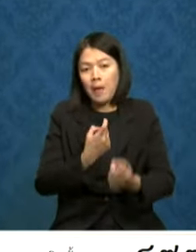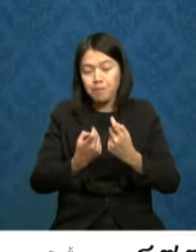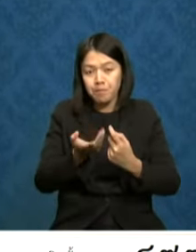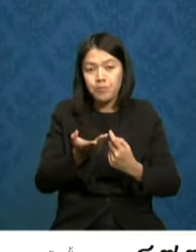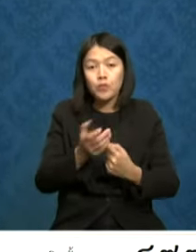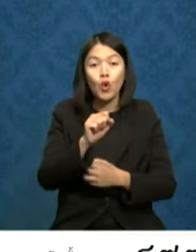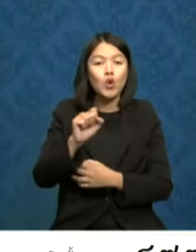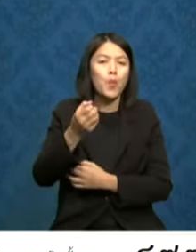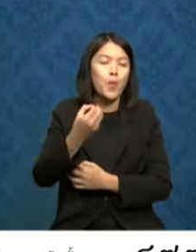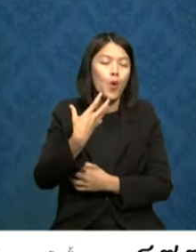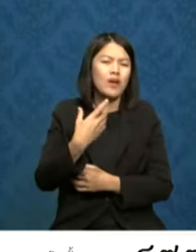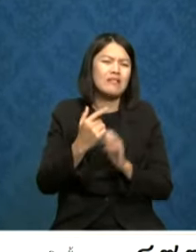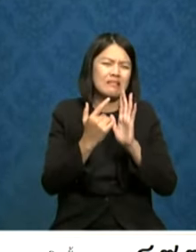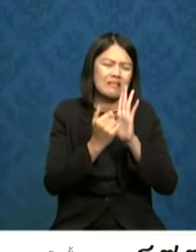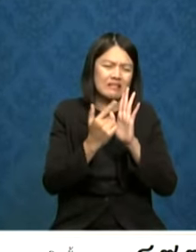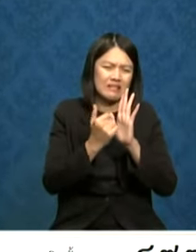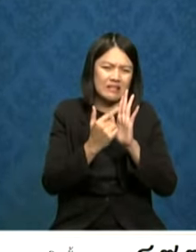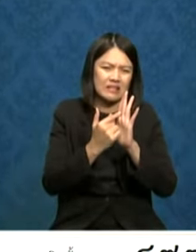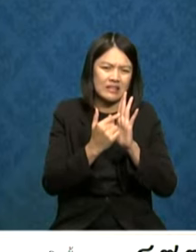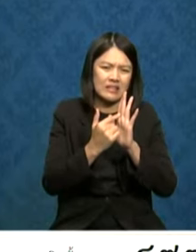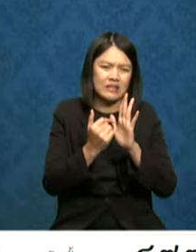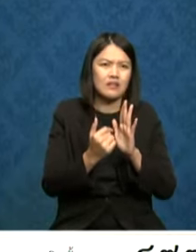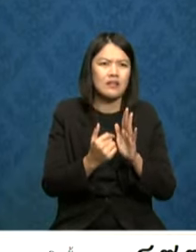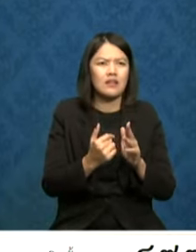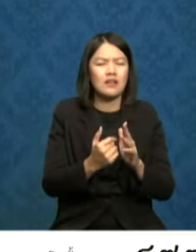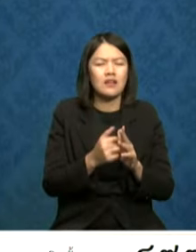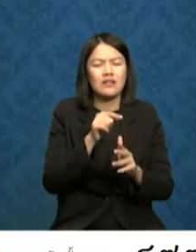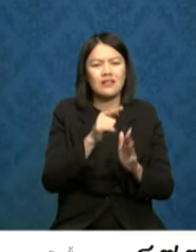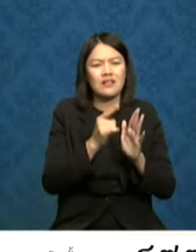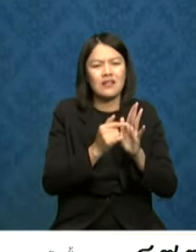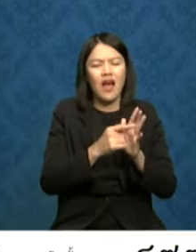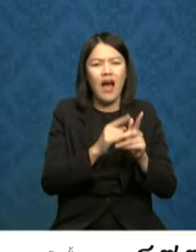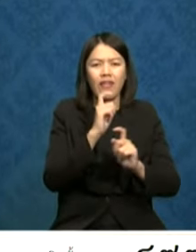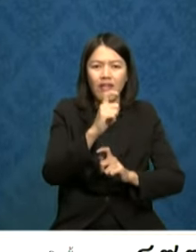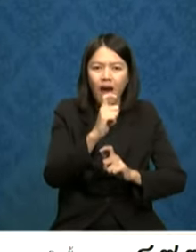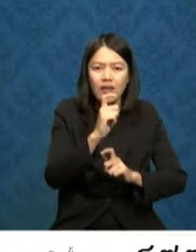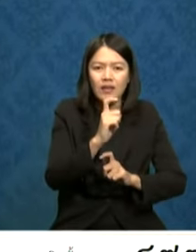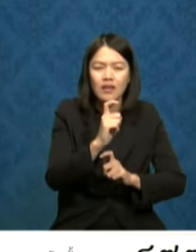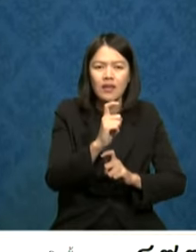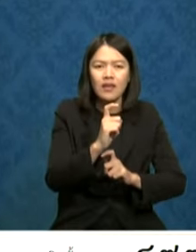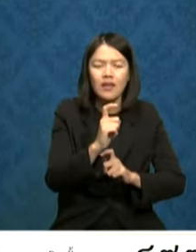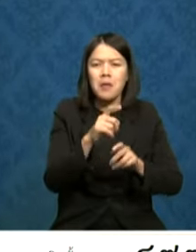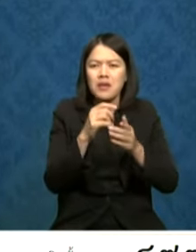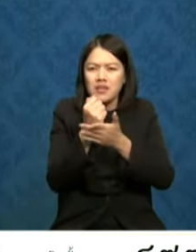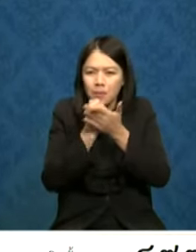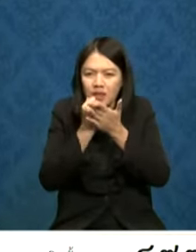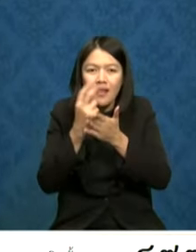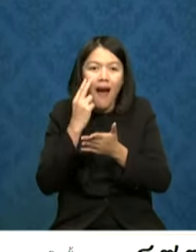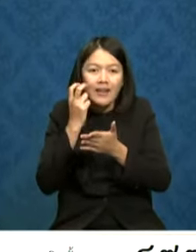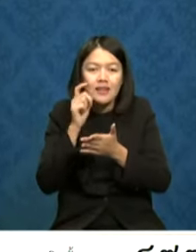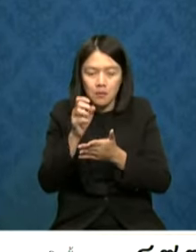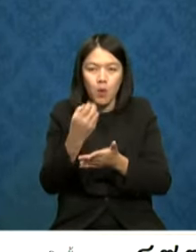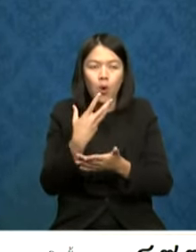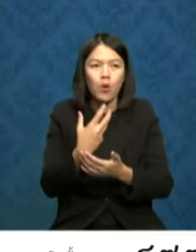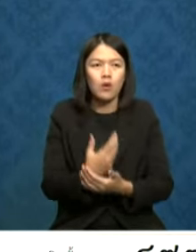อ่าที่พูดเรื่องยาซูโดอีฟดรีมนะครับซึ่งเป็นารตั้งต้นนะครับของยาเสพติด